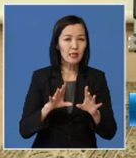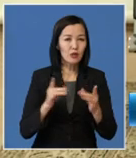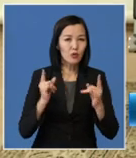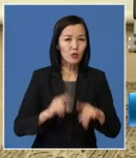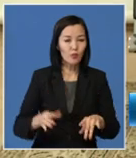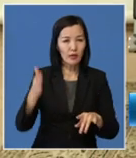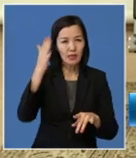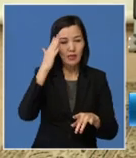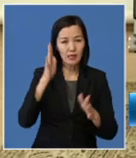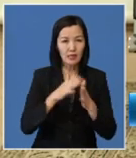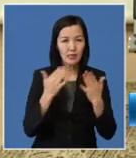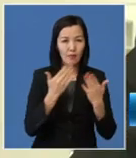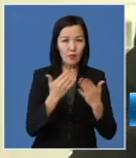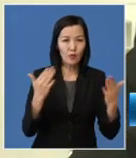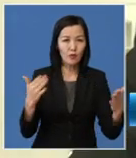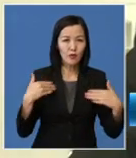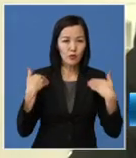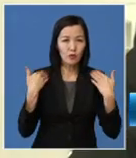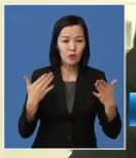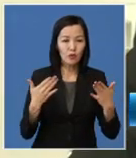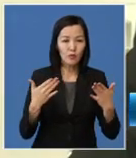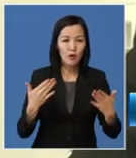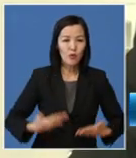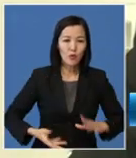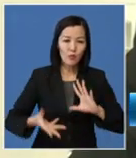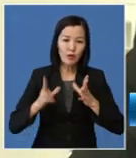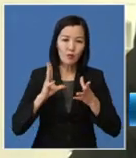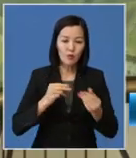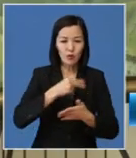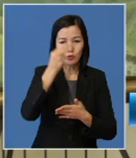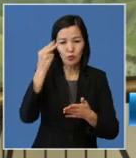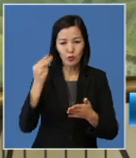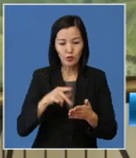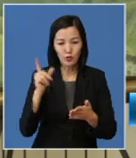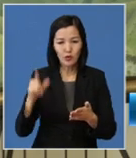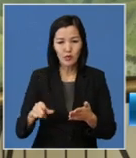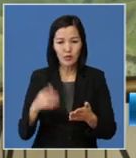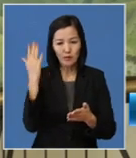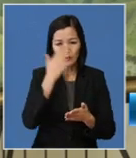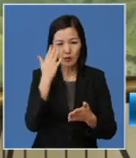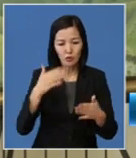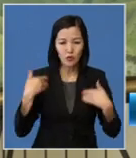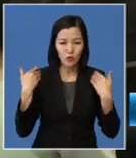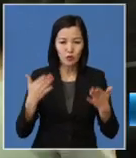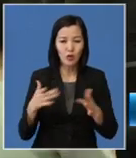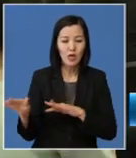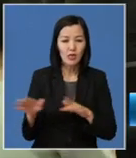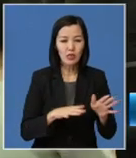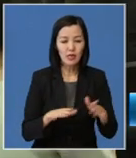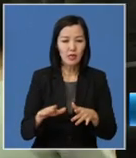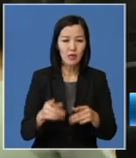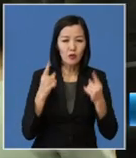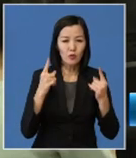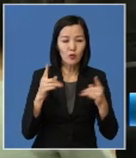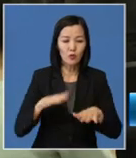кітап көрмесі ұсынылып, біртуар дарын иесінің ғұмырынан сыр шертер, сурет өнерінің падишасы атты бейне сюжет көрсетілді. Шара елбасының ұлы